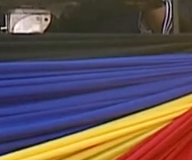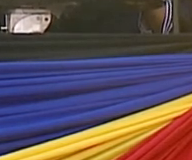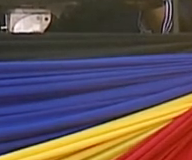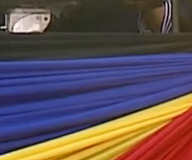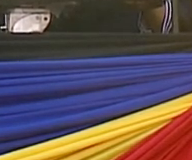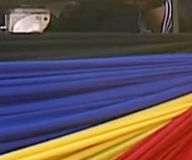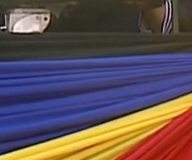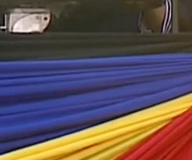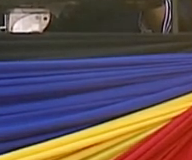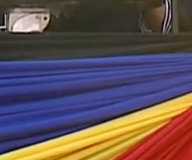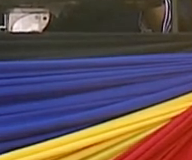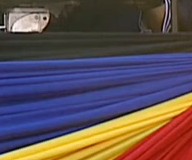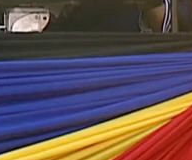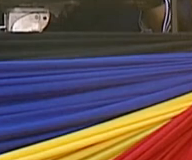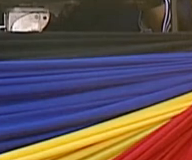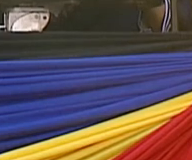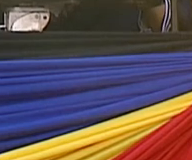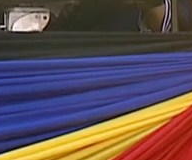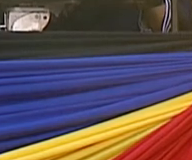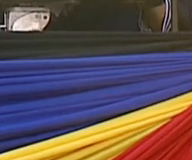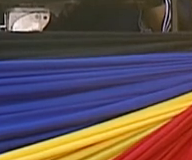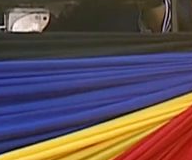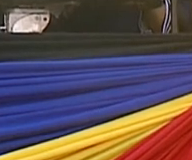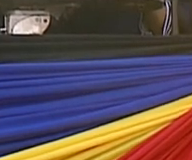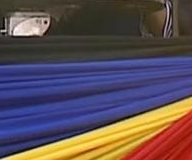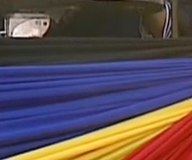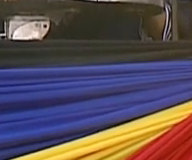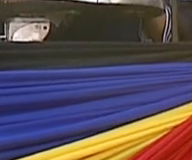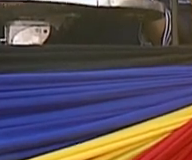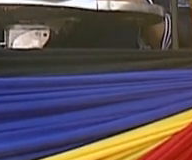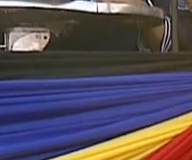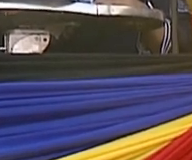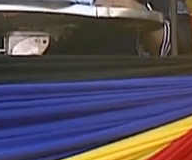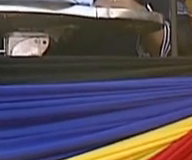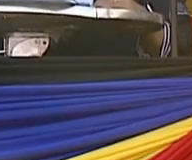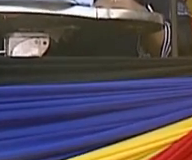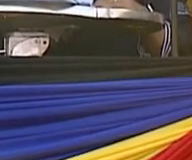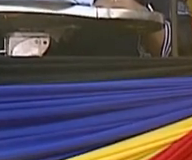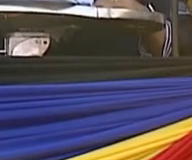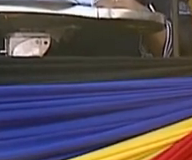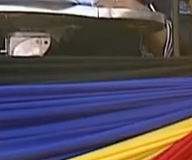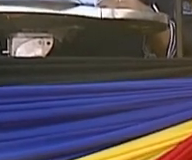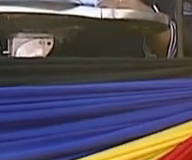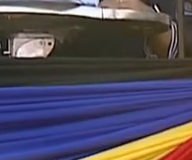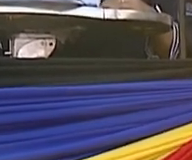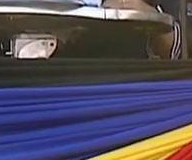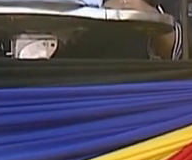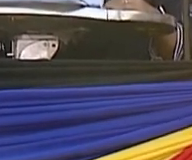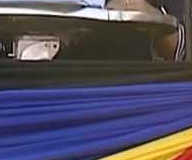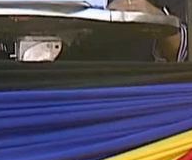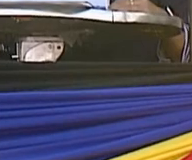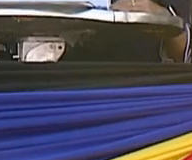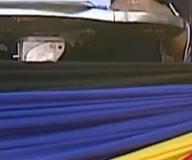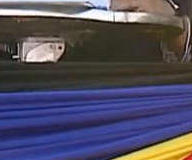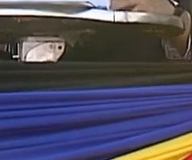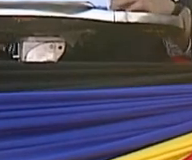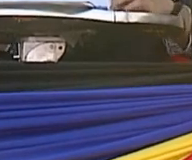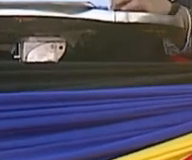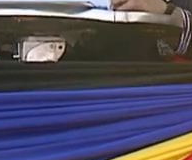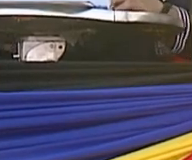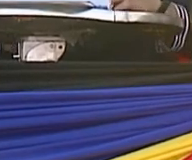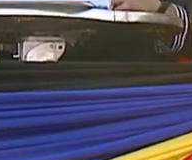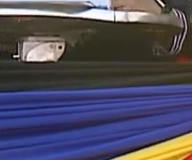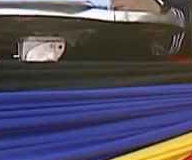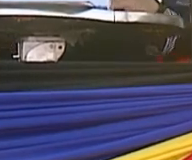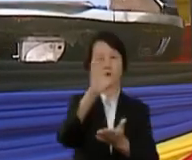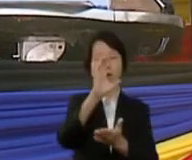bawah penyelarasan Kementerian Pendidikan dengan kerjasama Institut Pendidikan Guru Malaysia dan Institut Pendidikan Guru